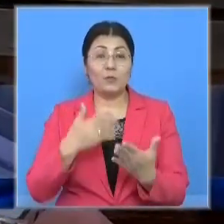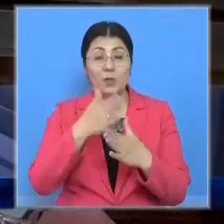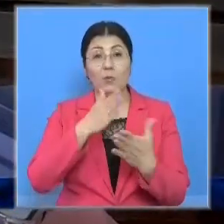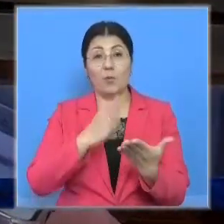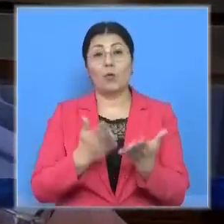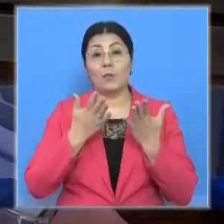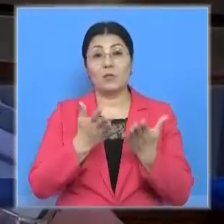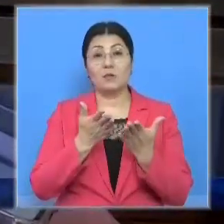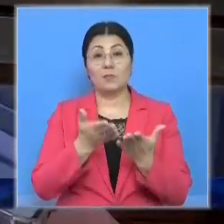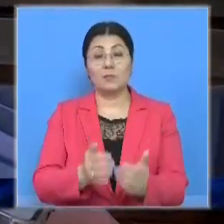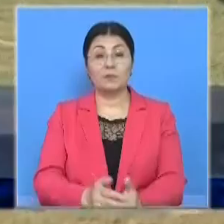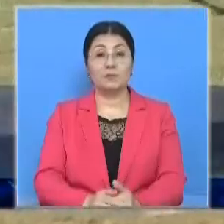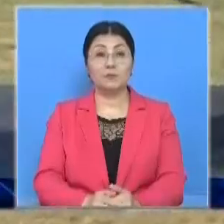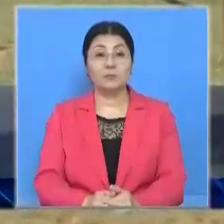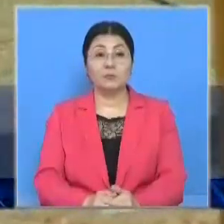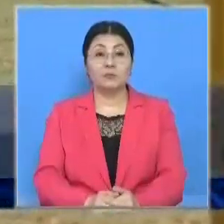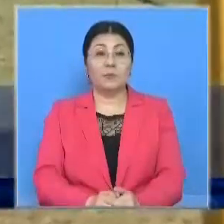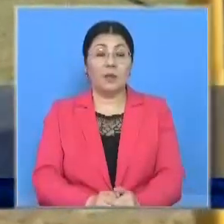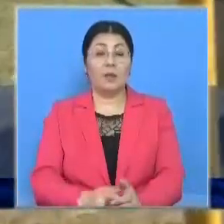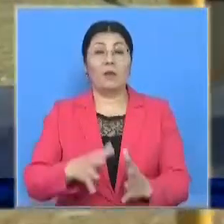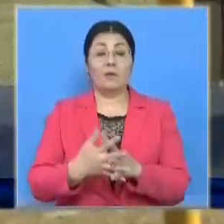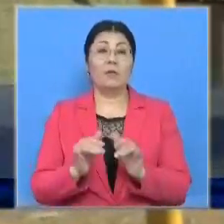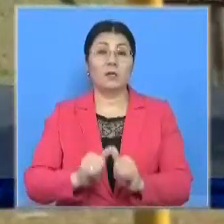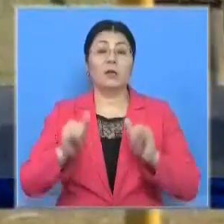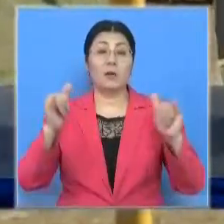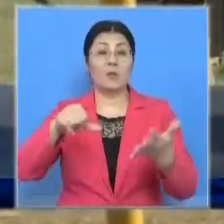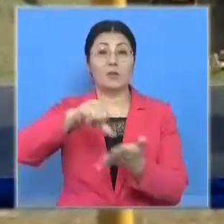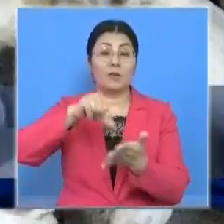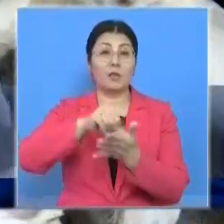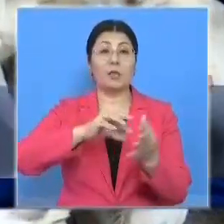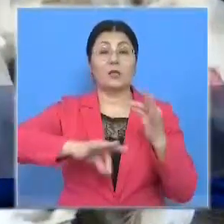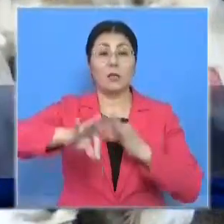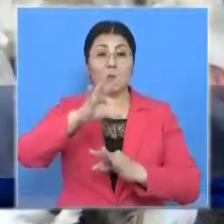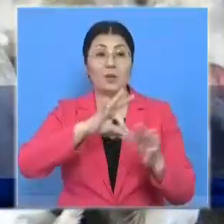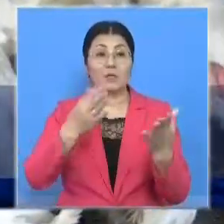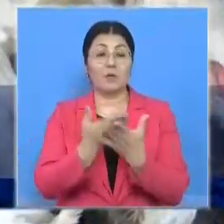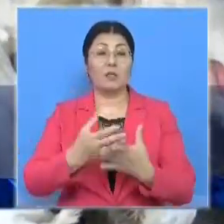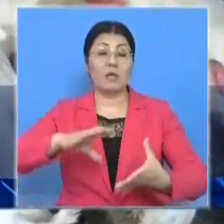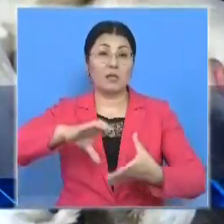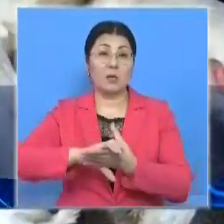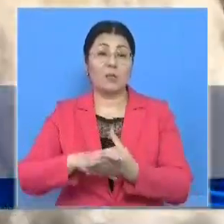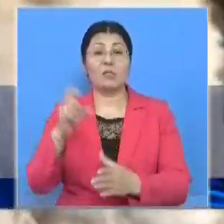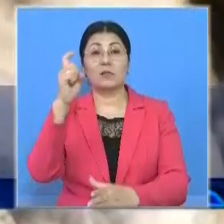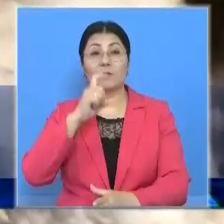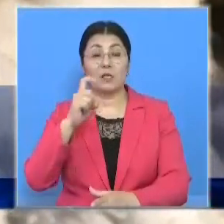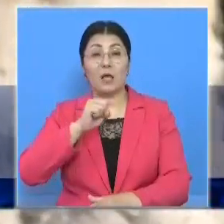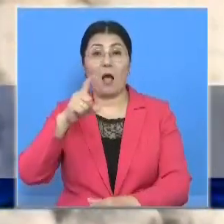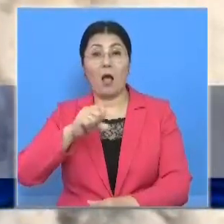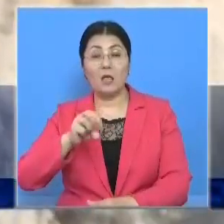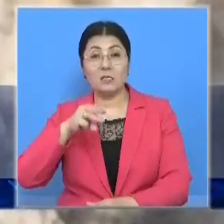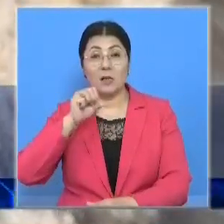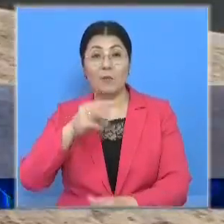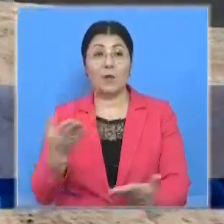свои постоянные клиенты. В целом в селе растет число участников проекта. Так, информационная группа познакомилась с хозяйством предпринимателя Азамата